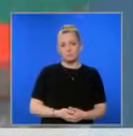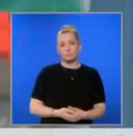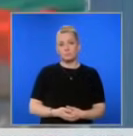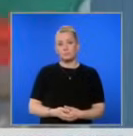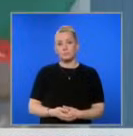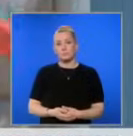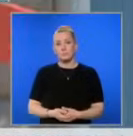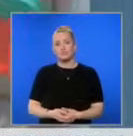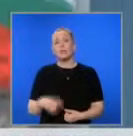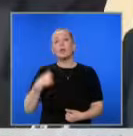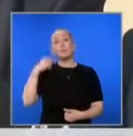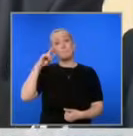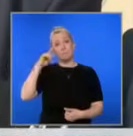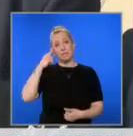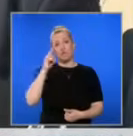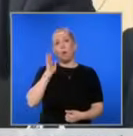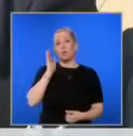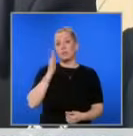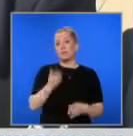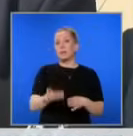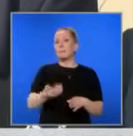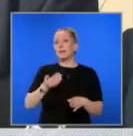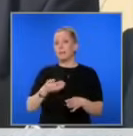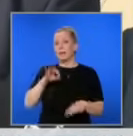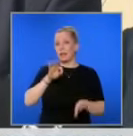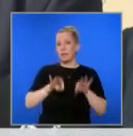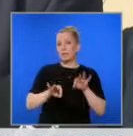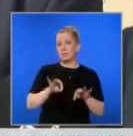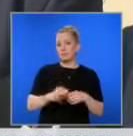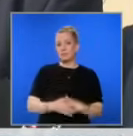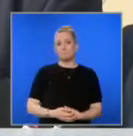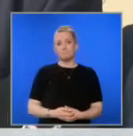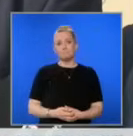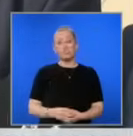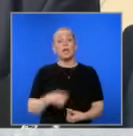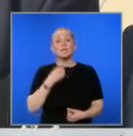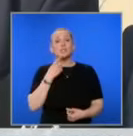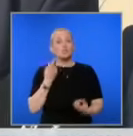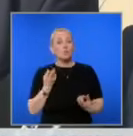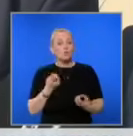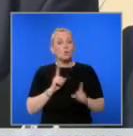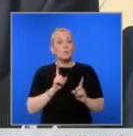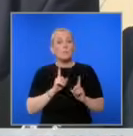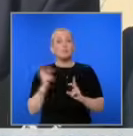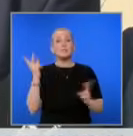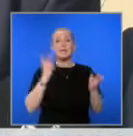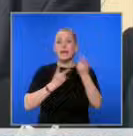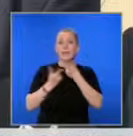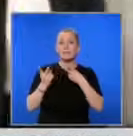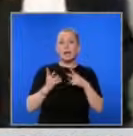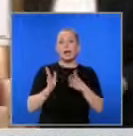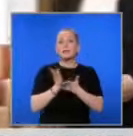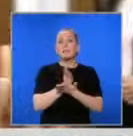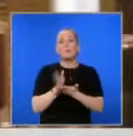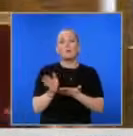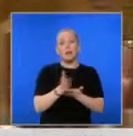прогнозира. Мисля, че отиваме на предсрочни избори. Защо? В много висока степен. Защото не могат да се разберат как да си поделят